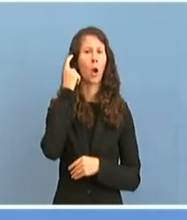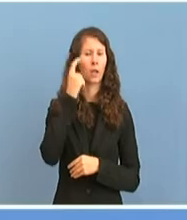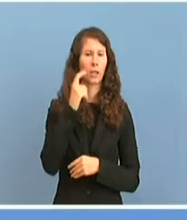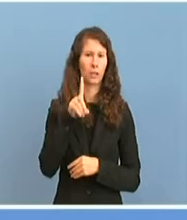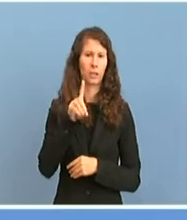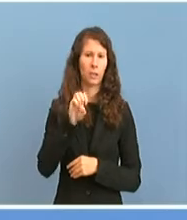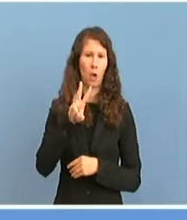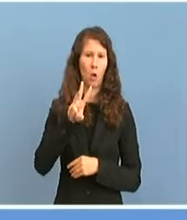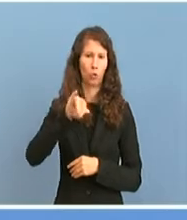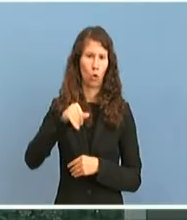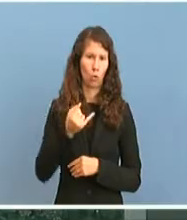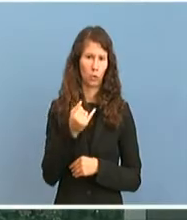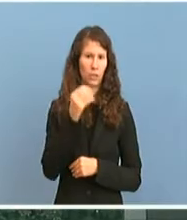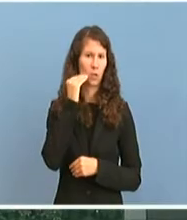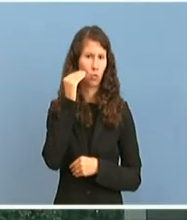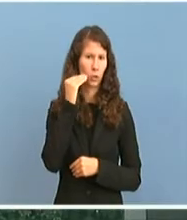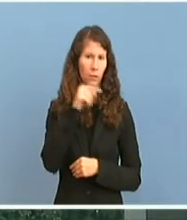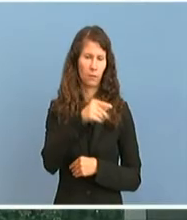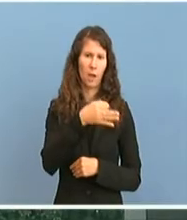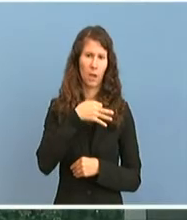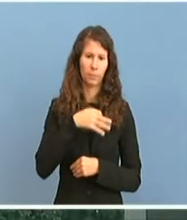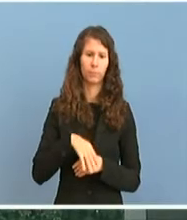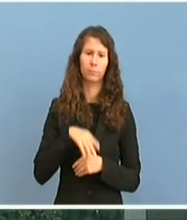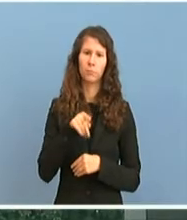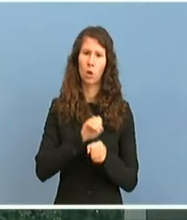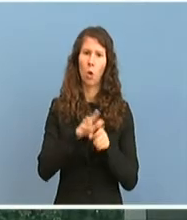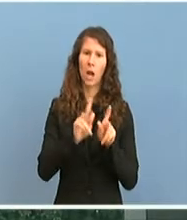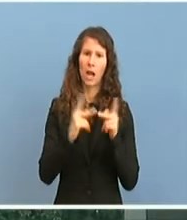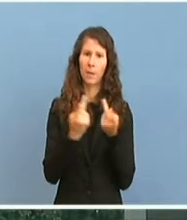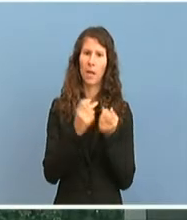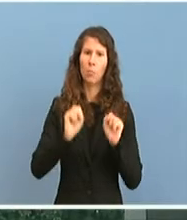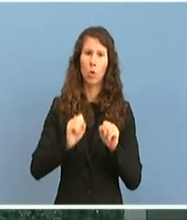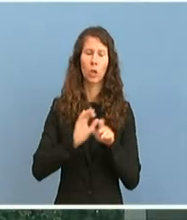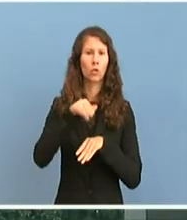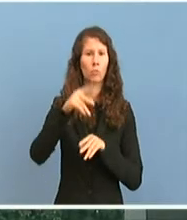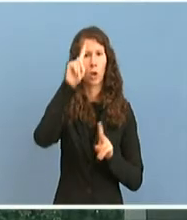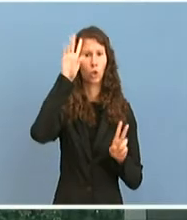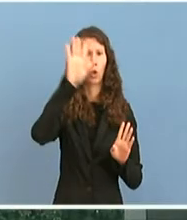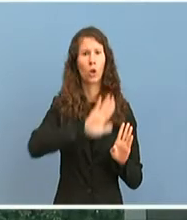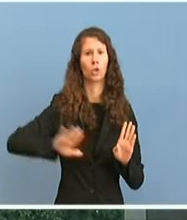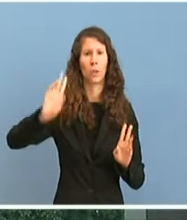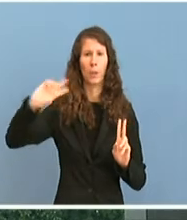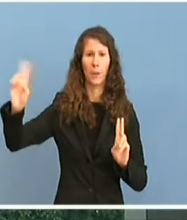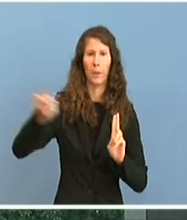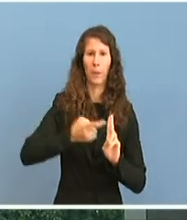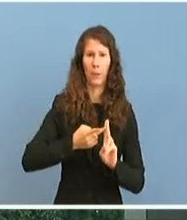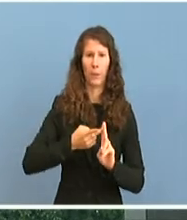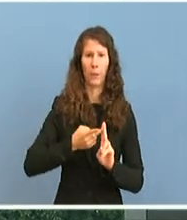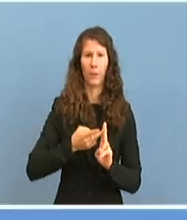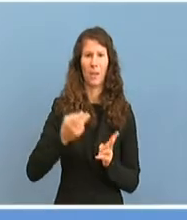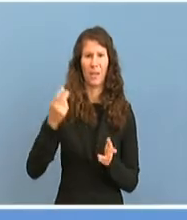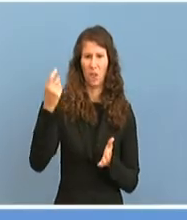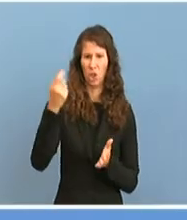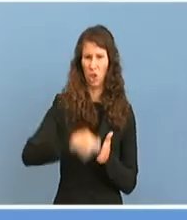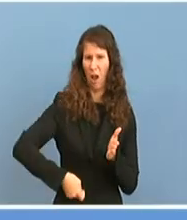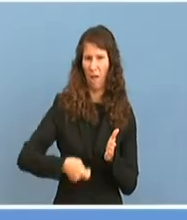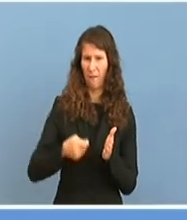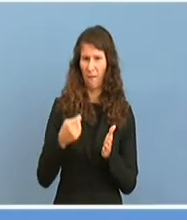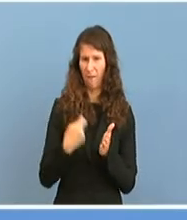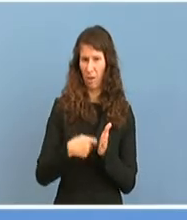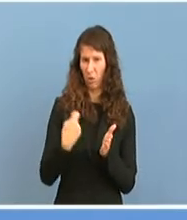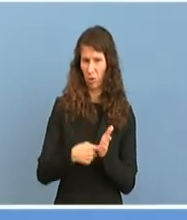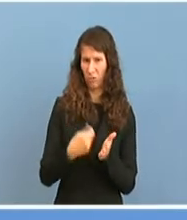im Corona-Kabinett auch über mögliche bundeseinheitliche Bußgelder diskutiert? Nein, das war heute kein Thema.